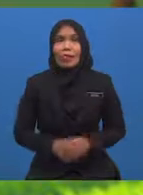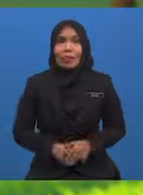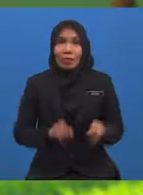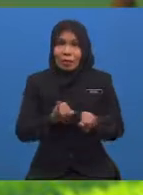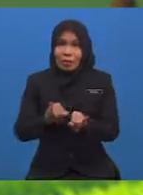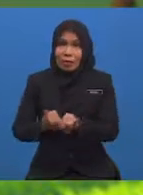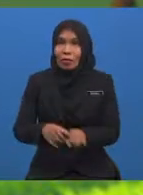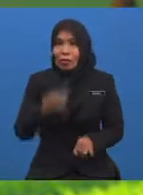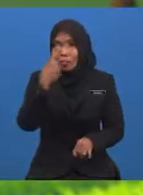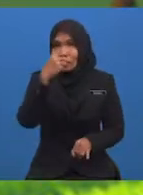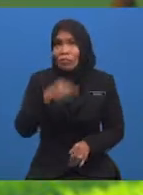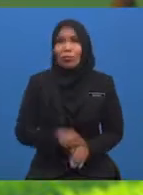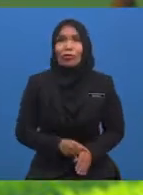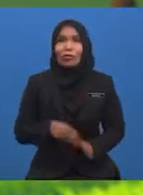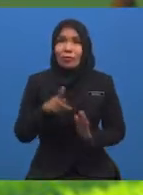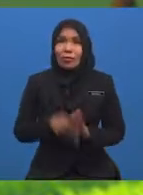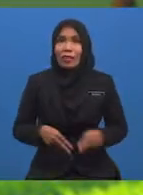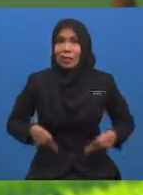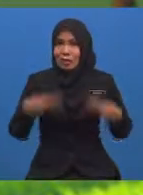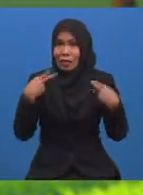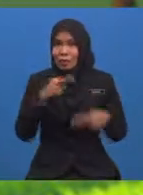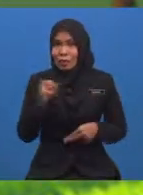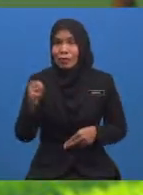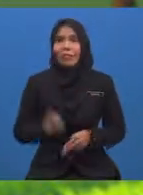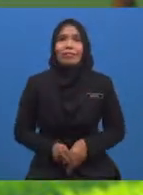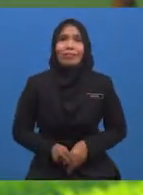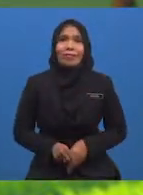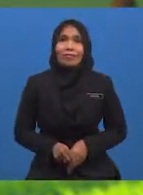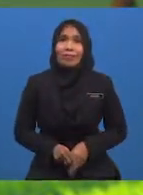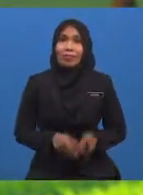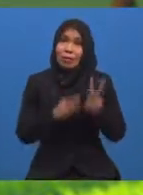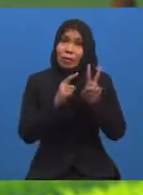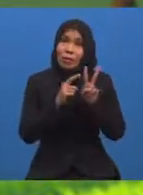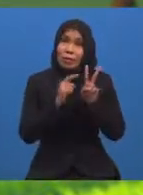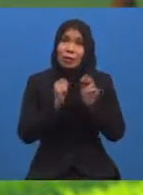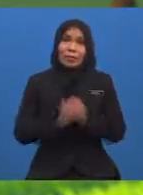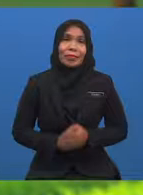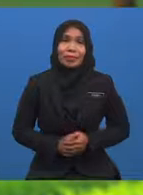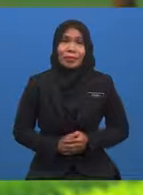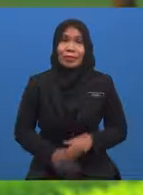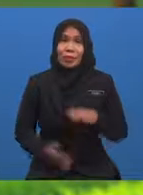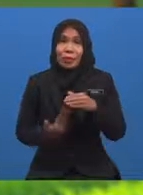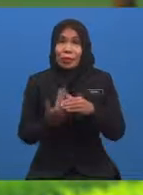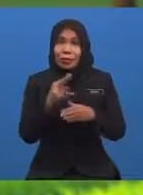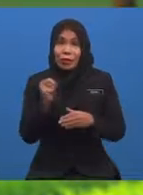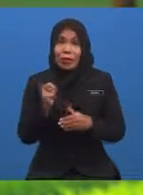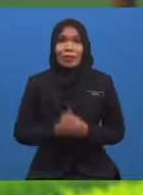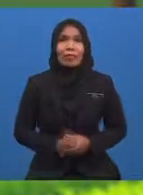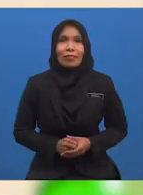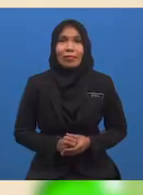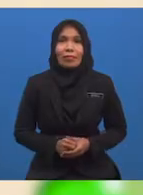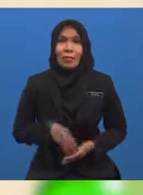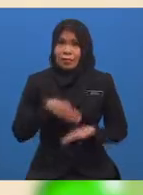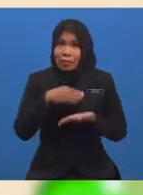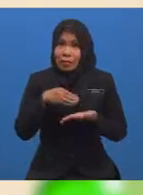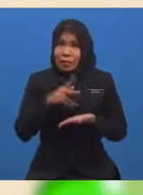untuk kehidupan. Kepentingan yang kedua ialah tumbuhan